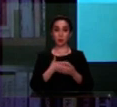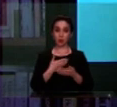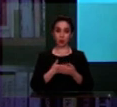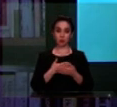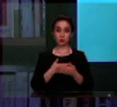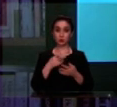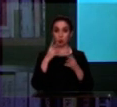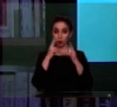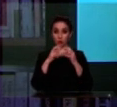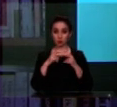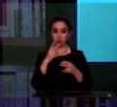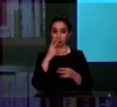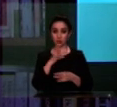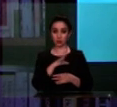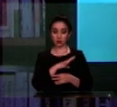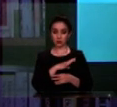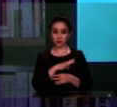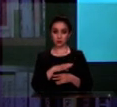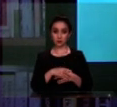masalalari ko'rib chiqildi.